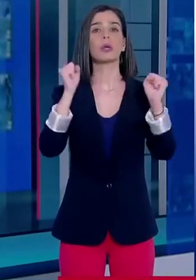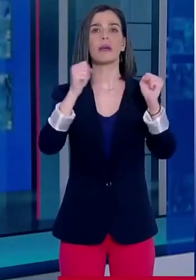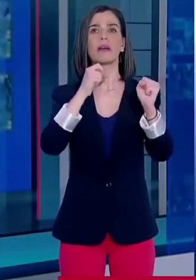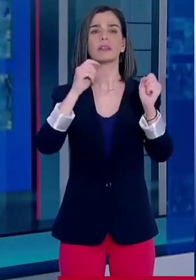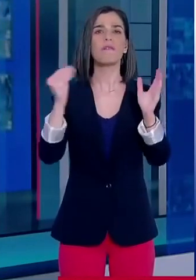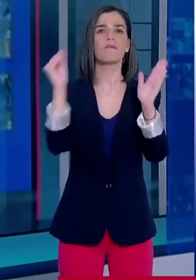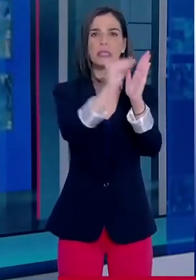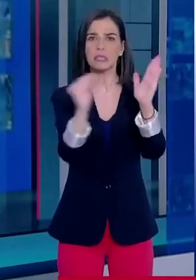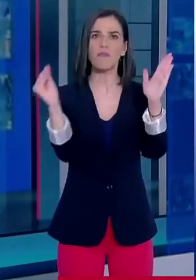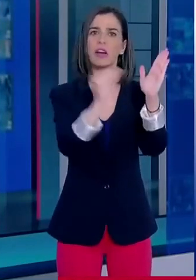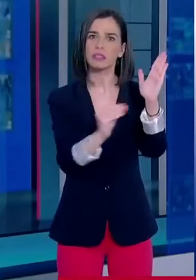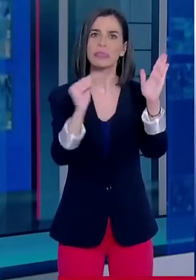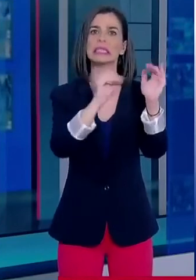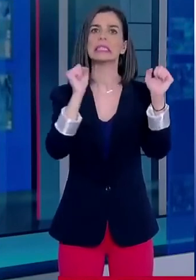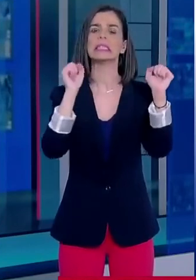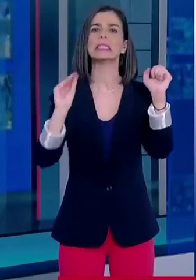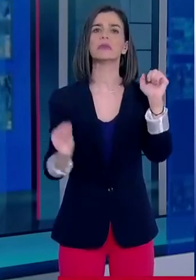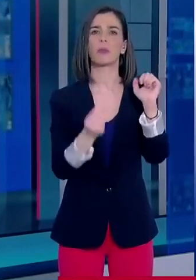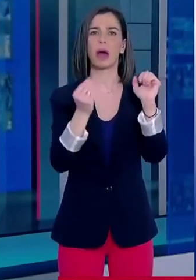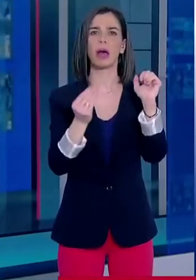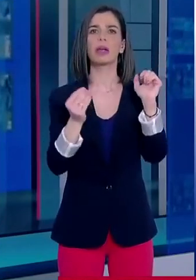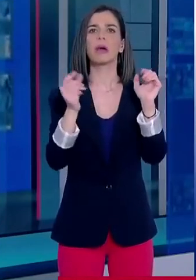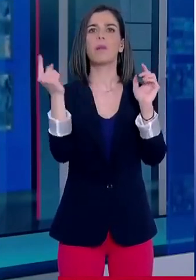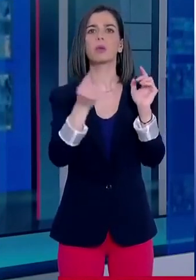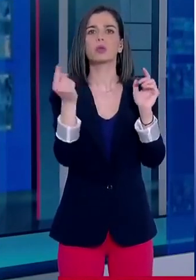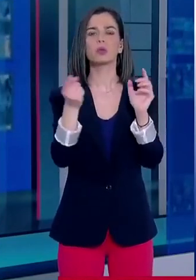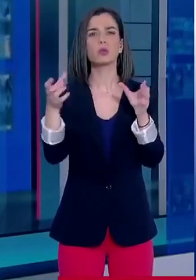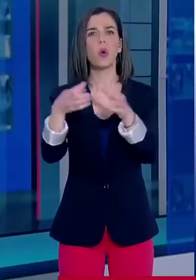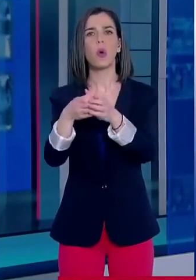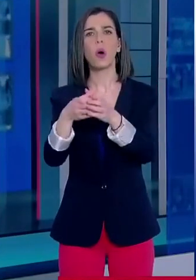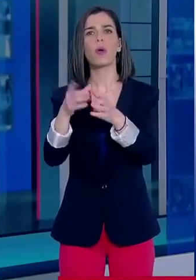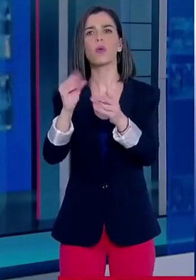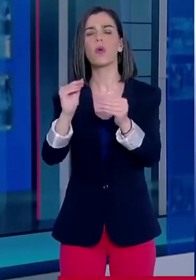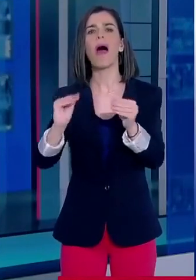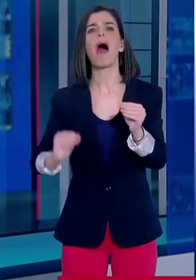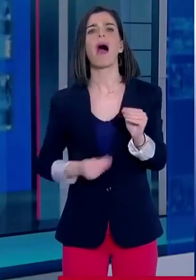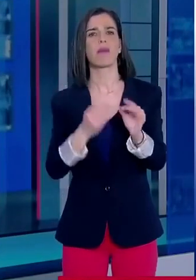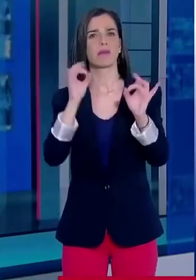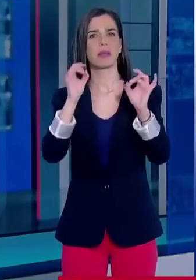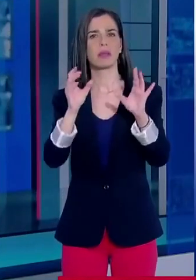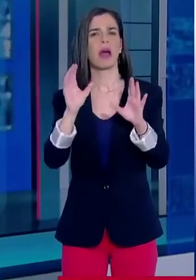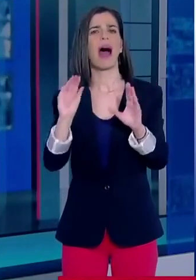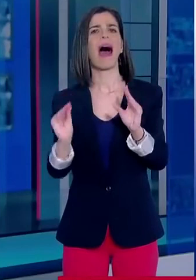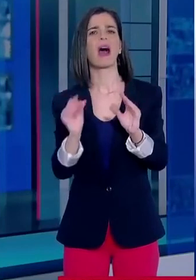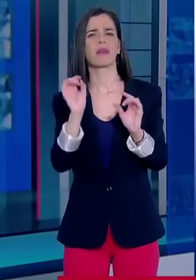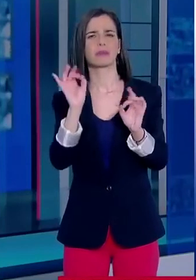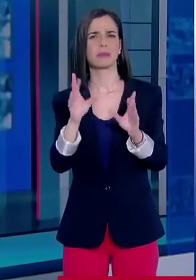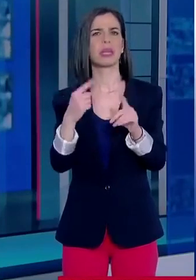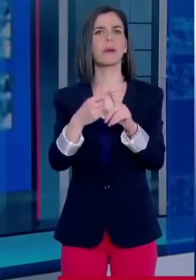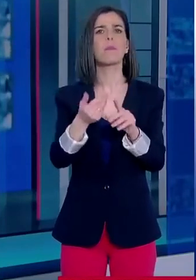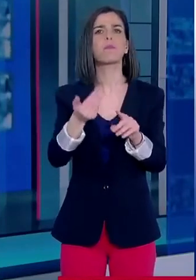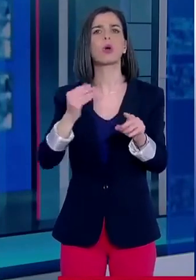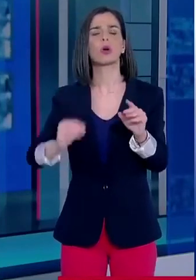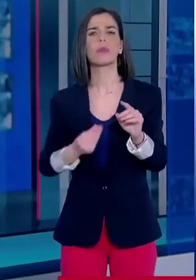περισσότερο και να αφήσει ένα μικρό ποσοστό έξω, αυτός που ονομάζουμε ασυμπτωματικούς ή προσυμπτωματικούς. Και τι